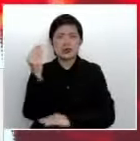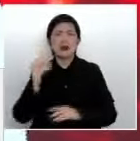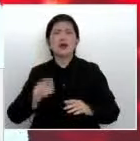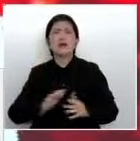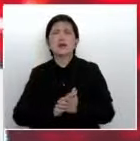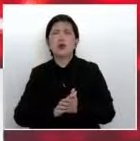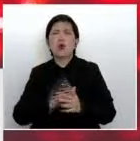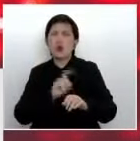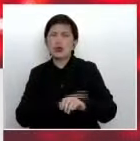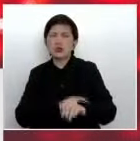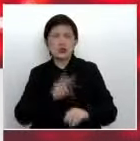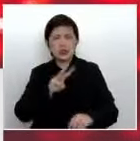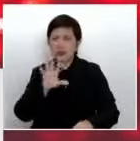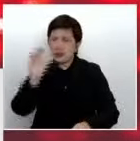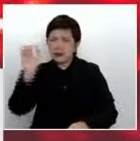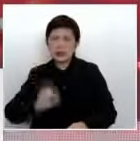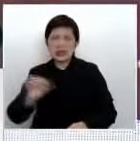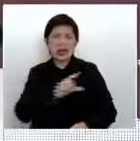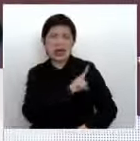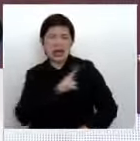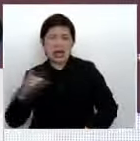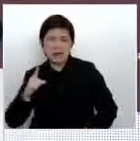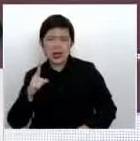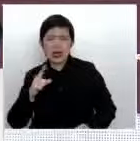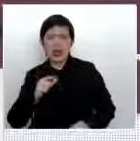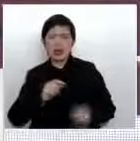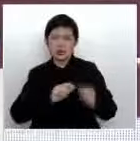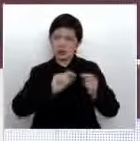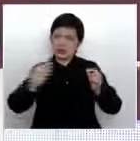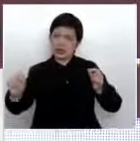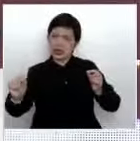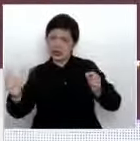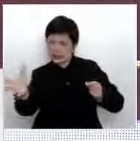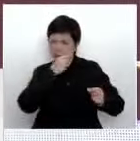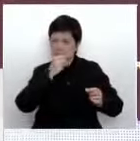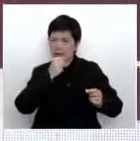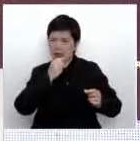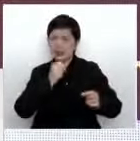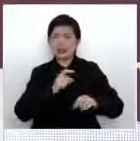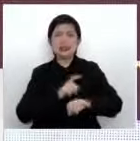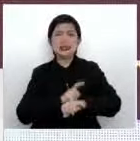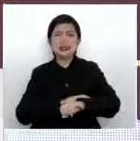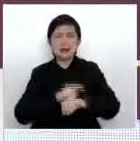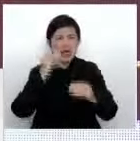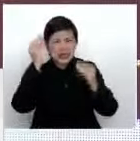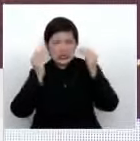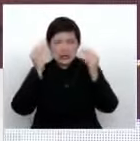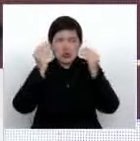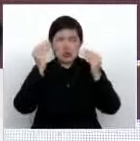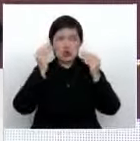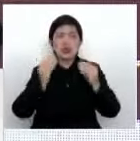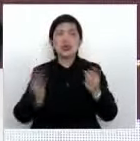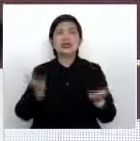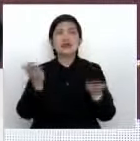53% ekstra lebih lama untuk mencapai tujuan perjalanan mereka selama jam sibuk dibandingkan